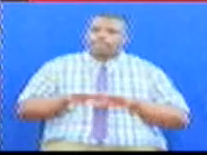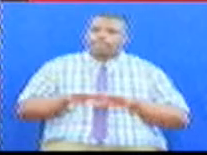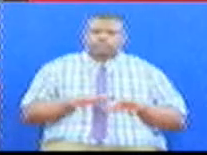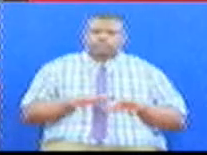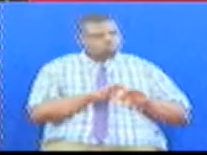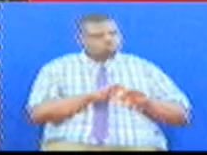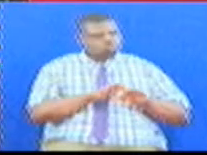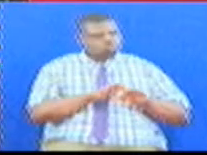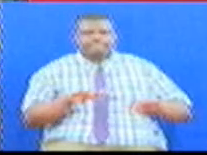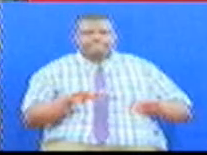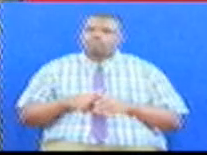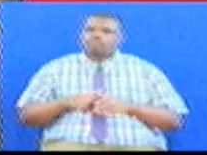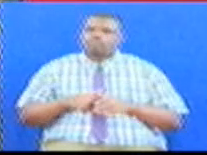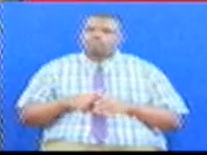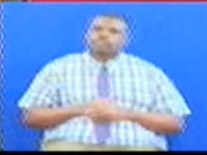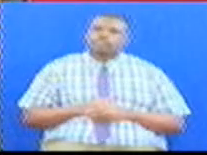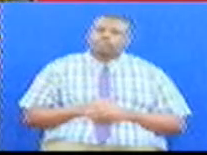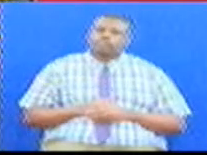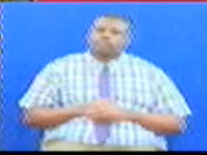utulivu.